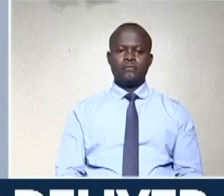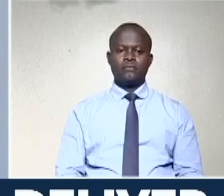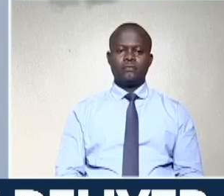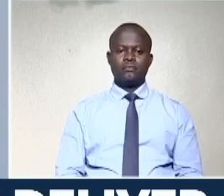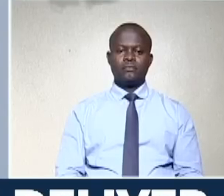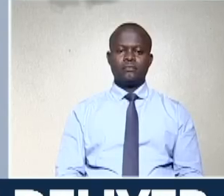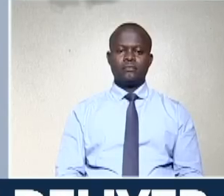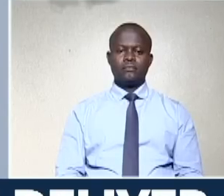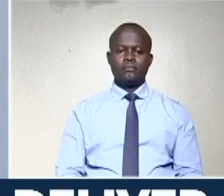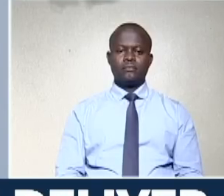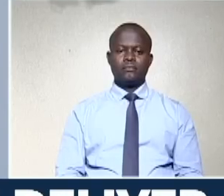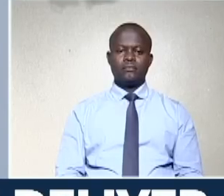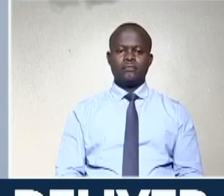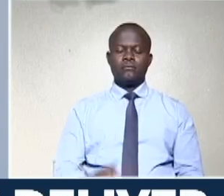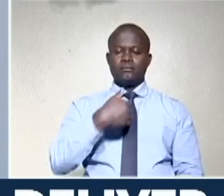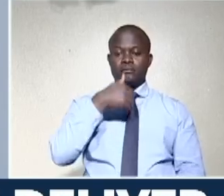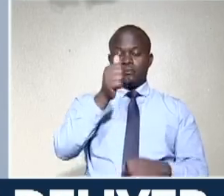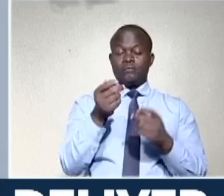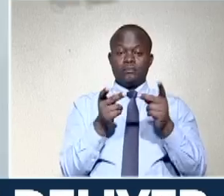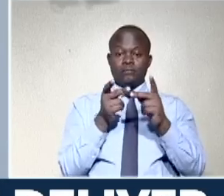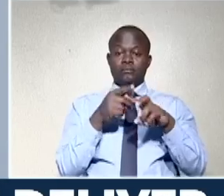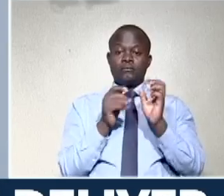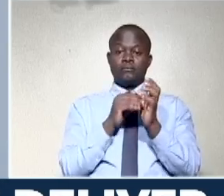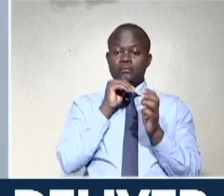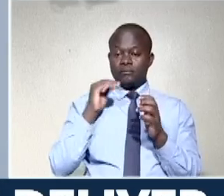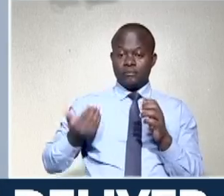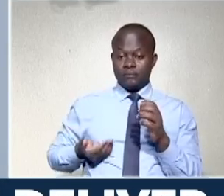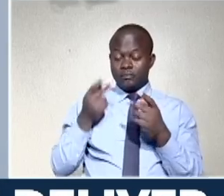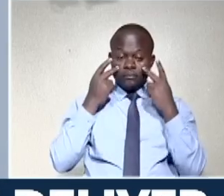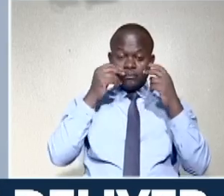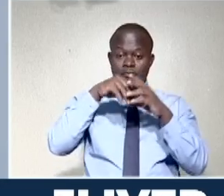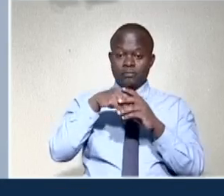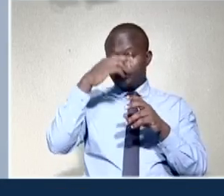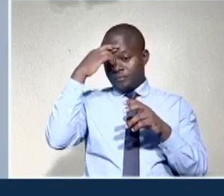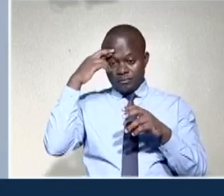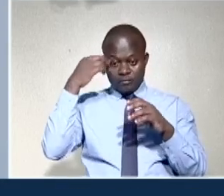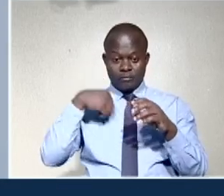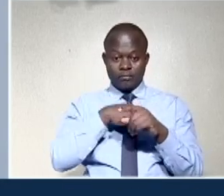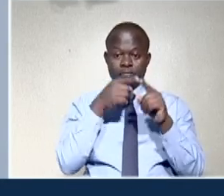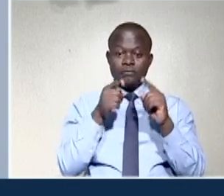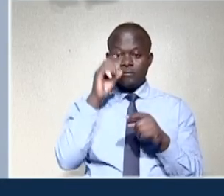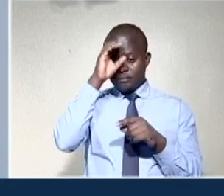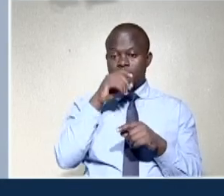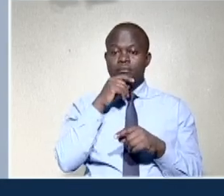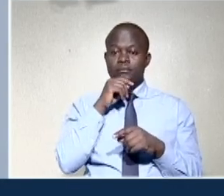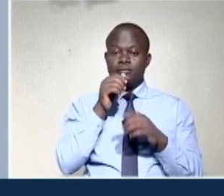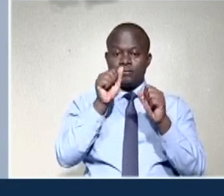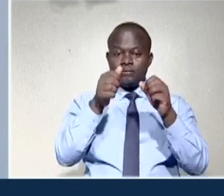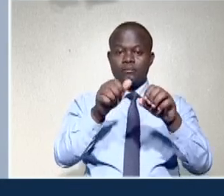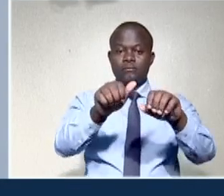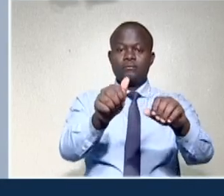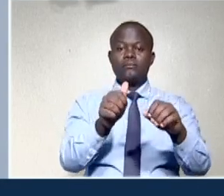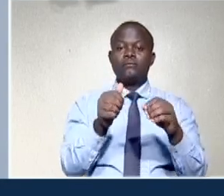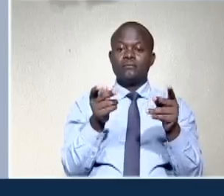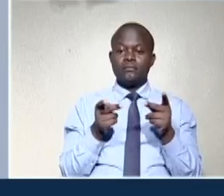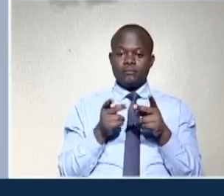man. No, we want to. Dufite iyo myanya ariko nta mugore twabona wo kujyamo. Niyo mpamvu kenshi twisanga dushaka umugabo wo gufata uwo mwanya.